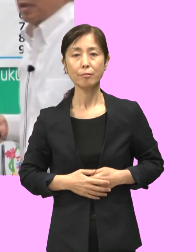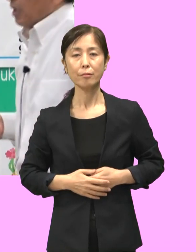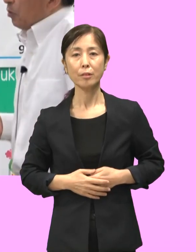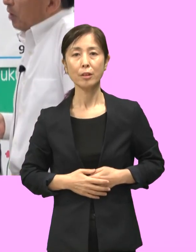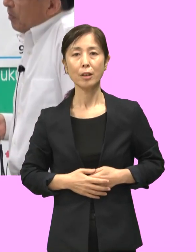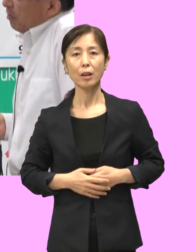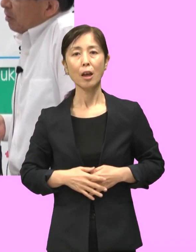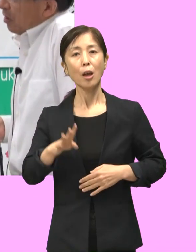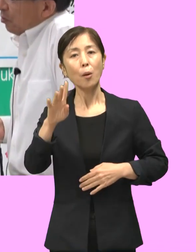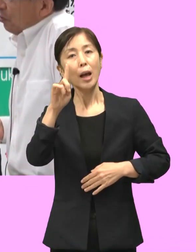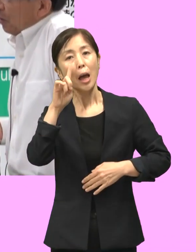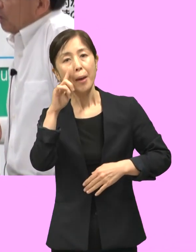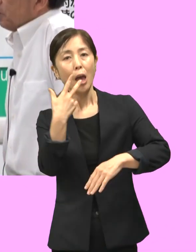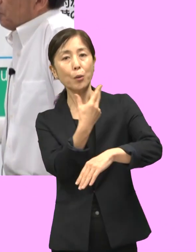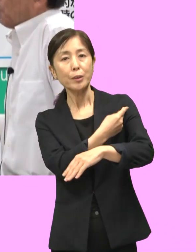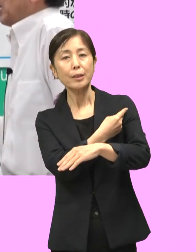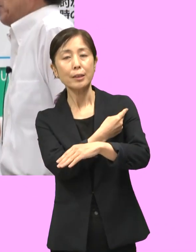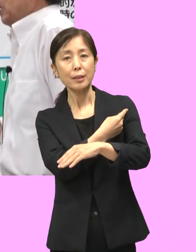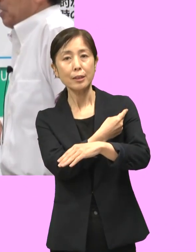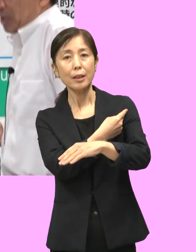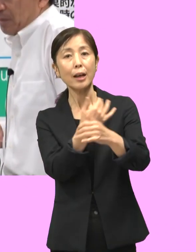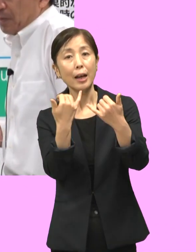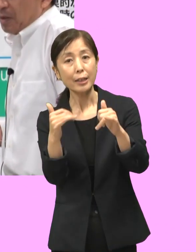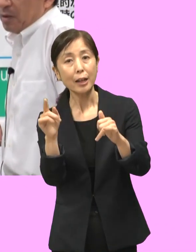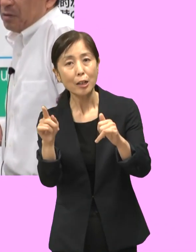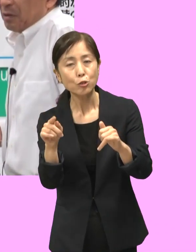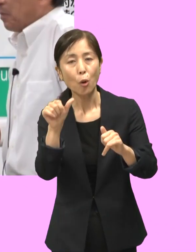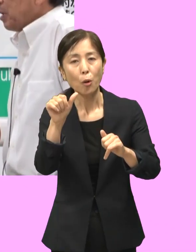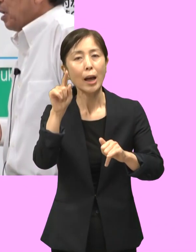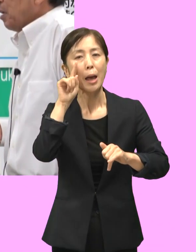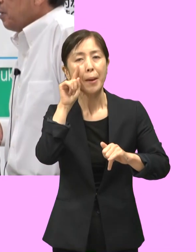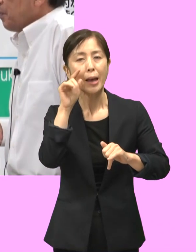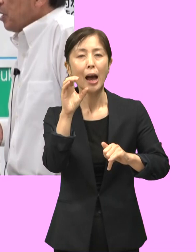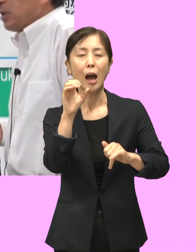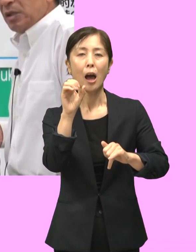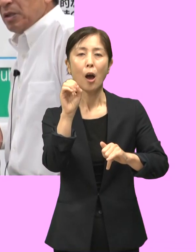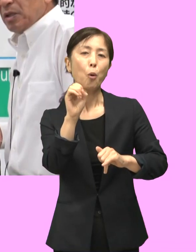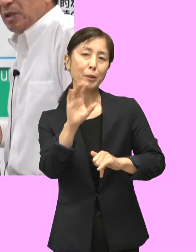から4回目打った人からすると5回目になります。それからまだ